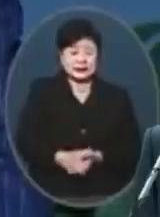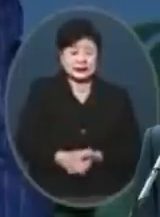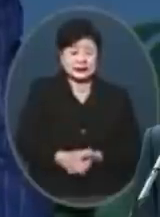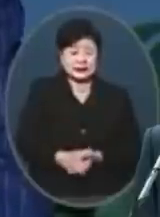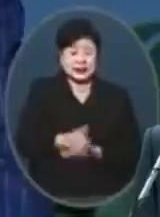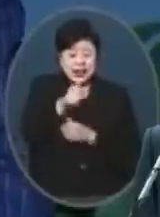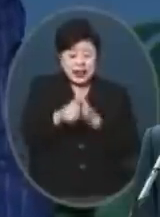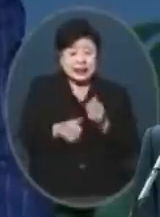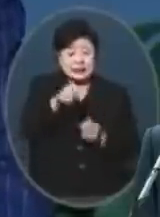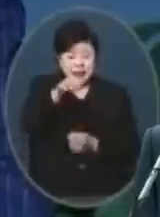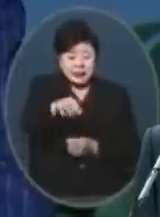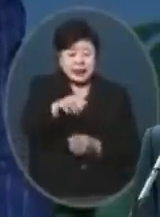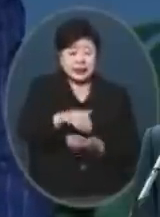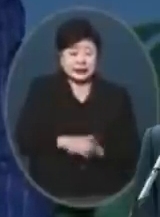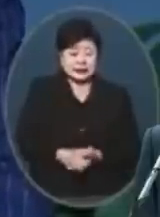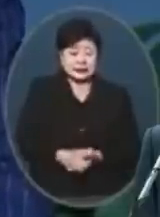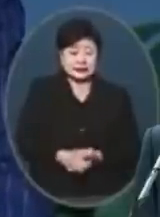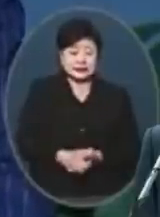하나님 앞에서